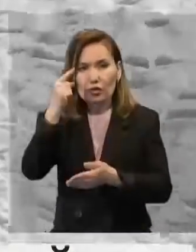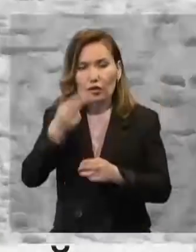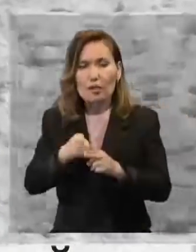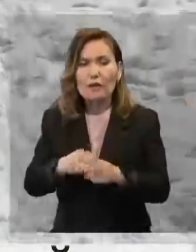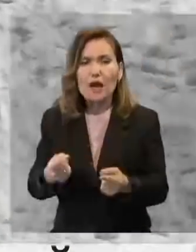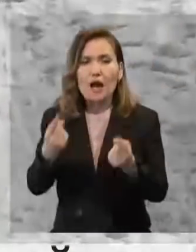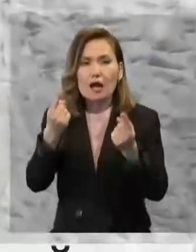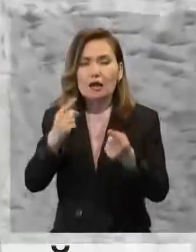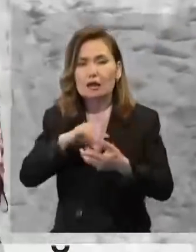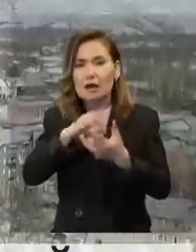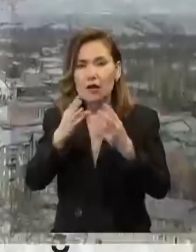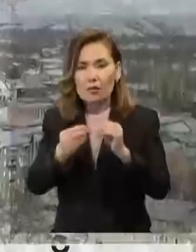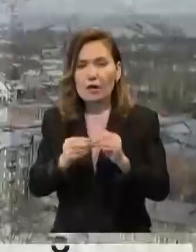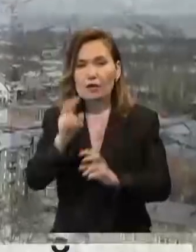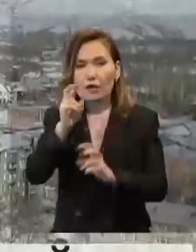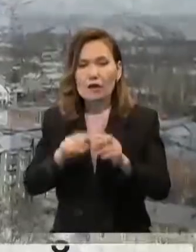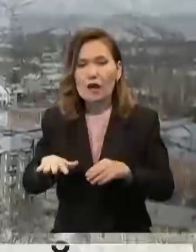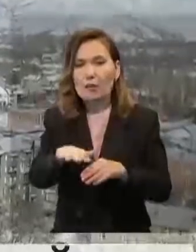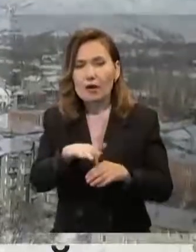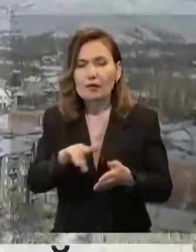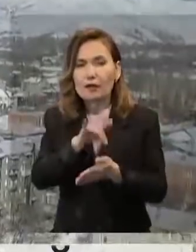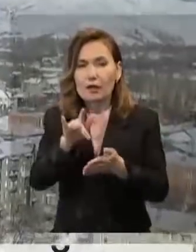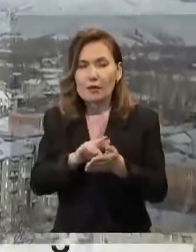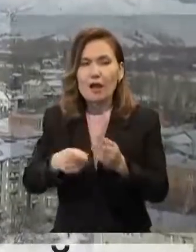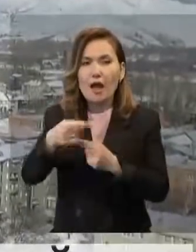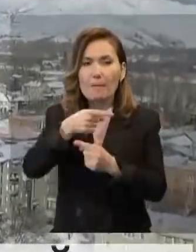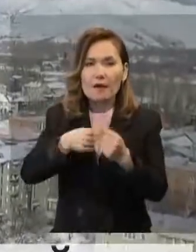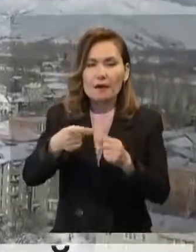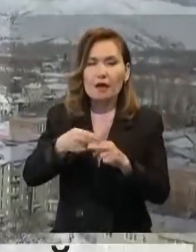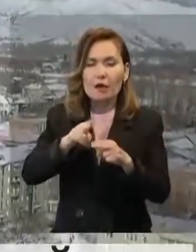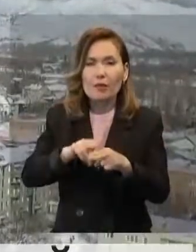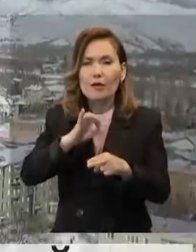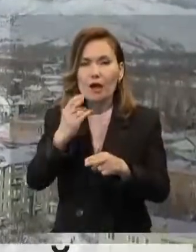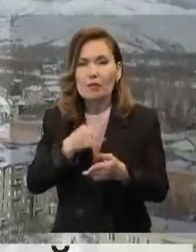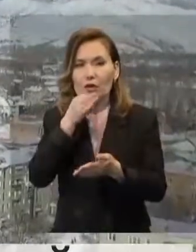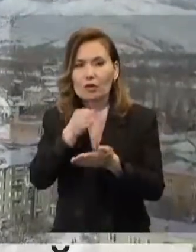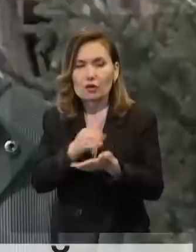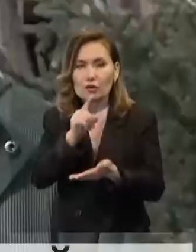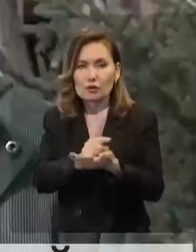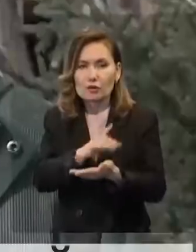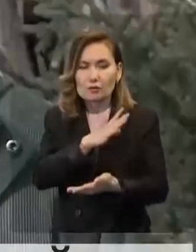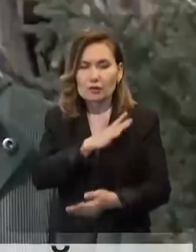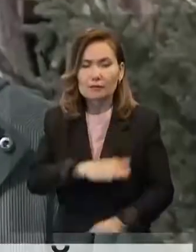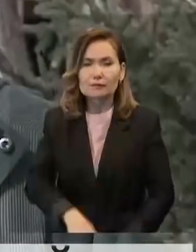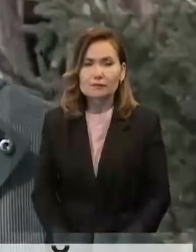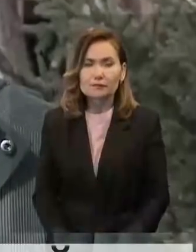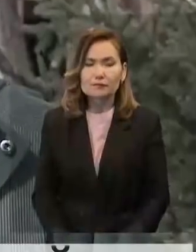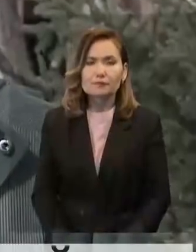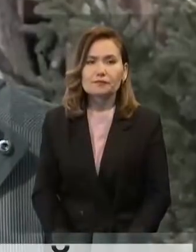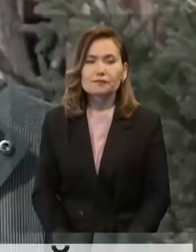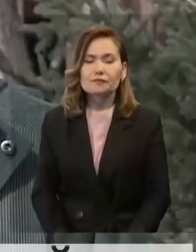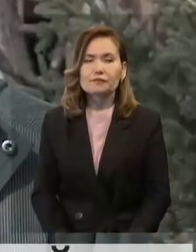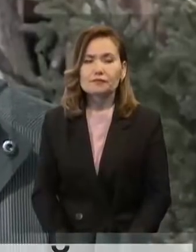Ірі Тау-кен байыту кешені бар өндірістік шаһарда бизнестің әлеуметтік жауапкершілігі де болуы керек. Моногород, в котором